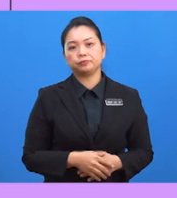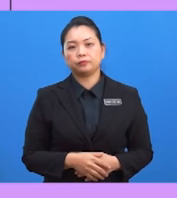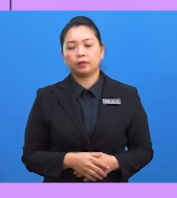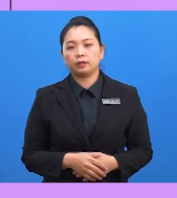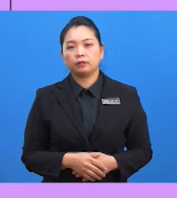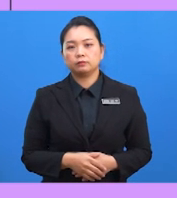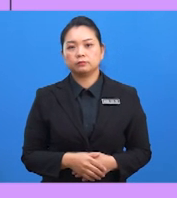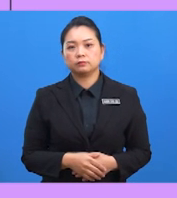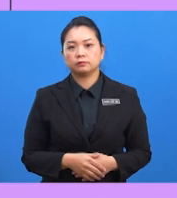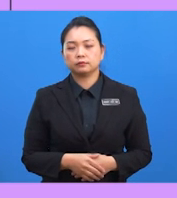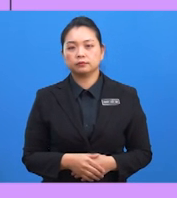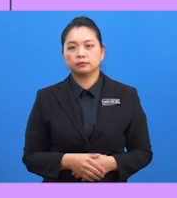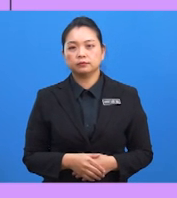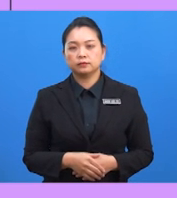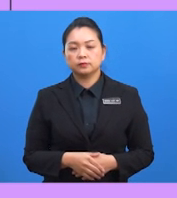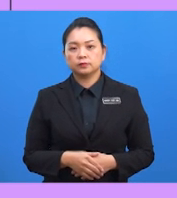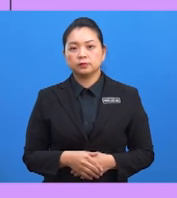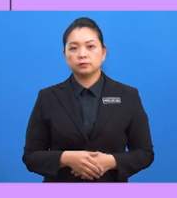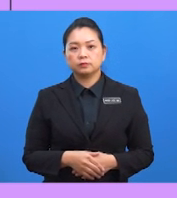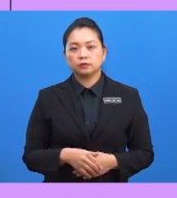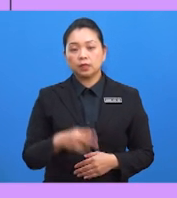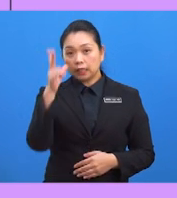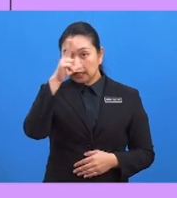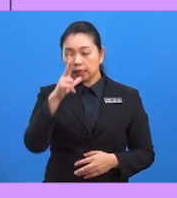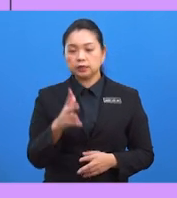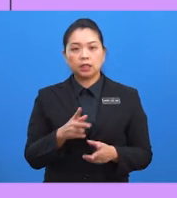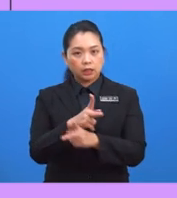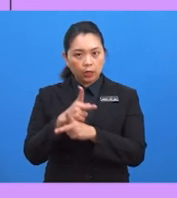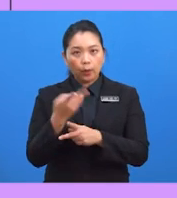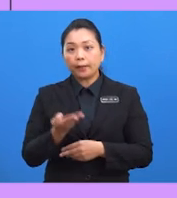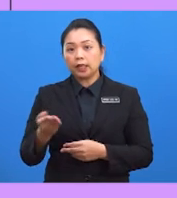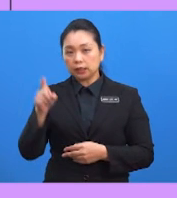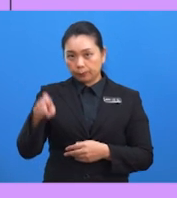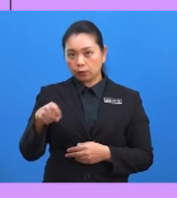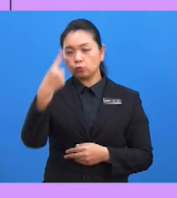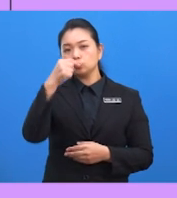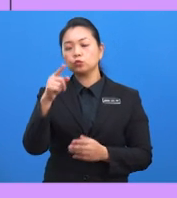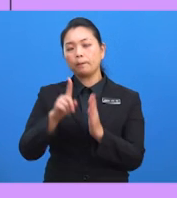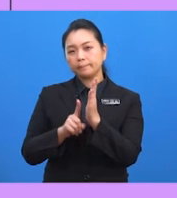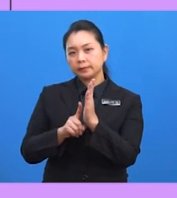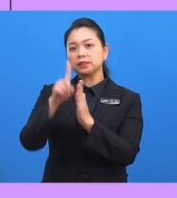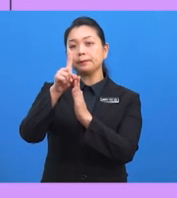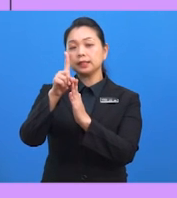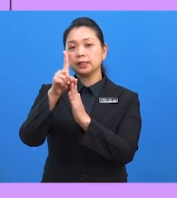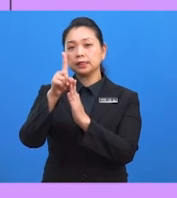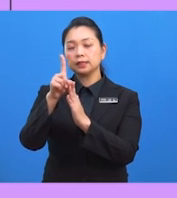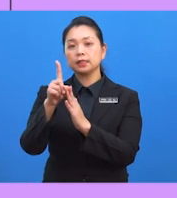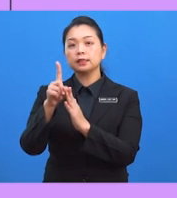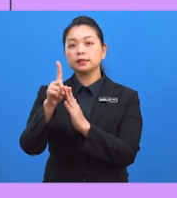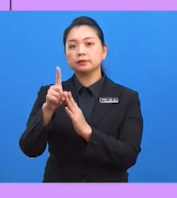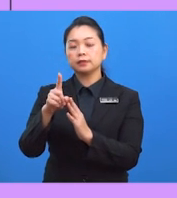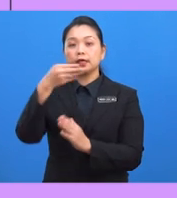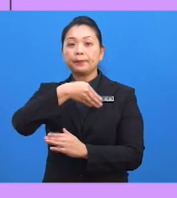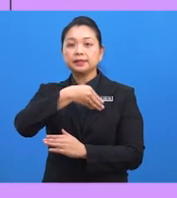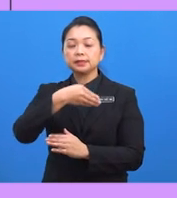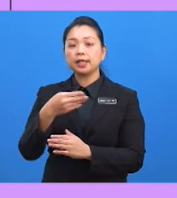Kerajaan mengawal harga barang keperluan dengan tujuan untuk memaksimumkan kebajikan rakyat, manakala harga barang